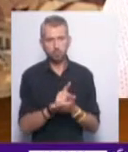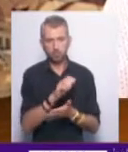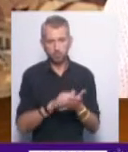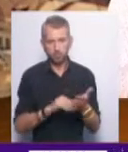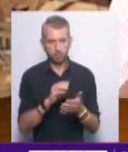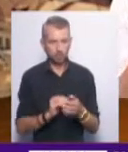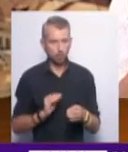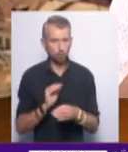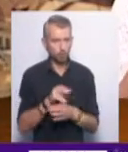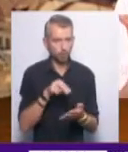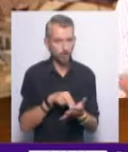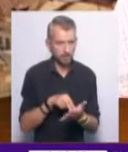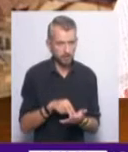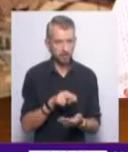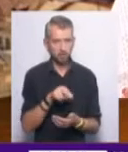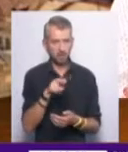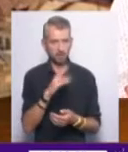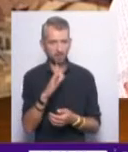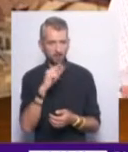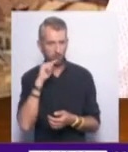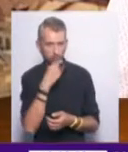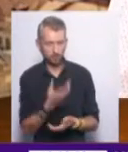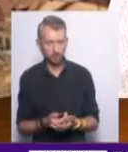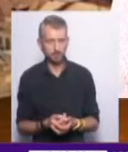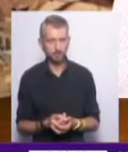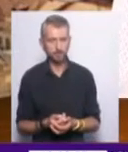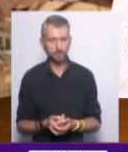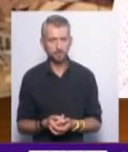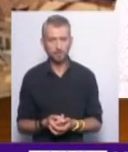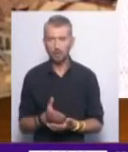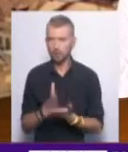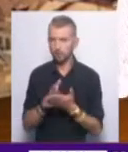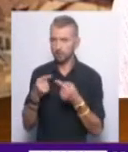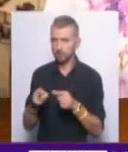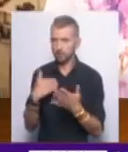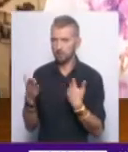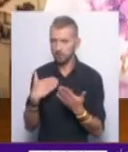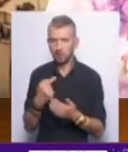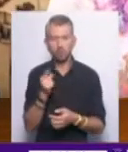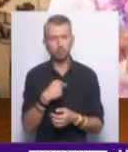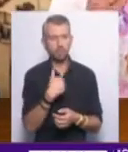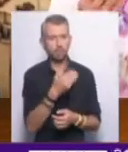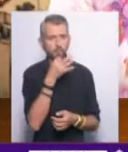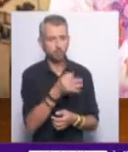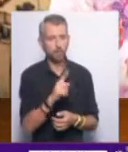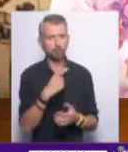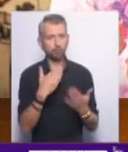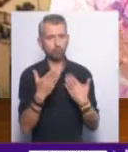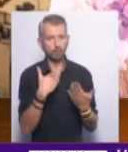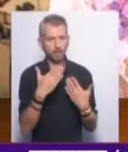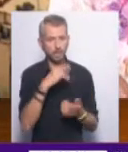додану вартість, тобто ще економиться гроші. Тому, звичайно, тому зовсім інший я, підхід. Я вам відповідаю, що стосується